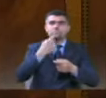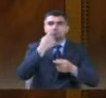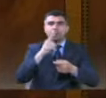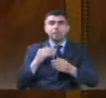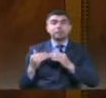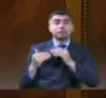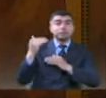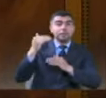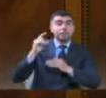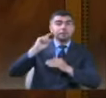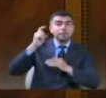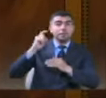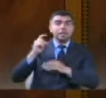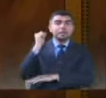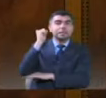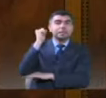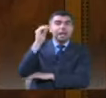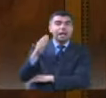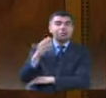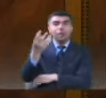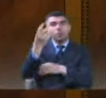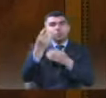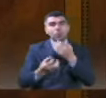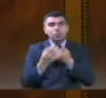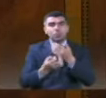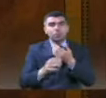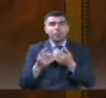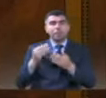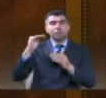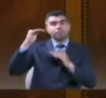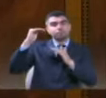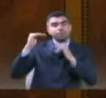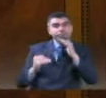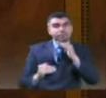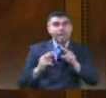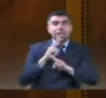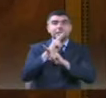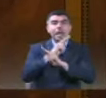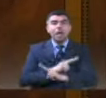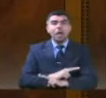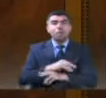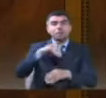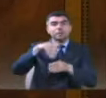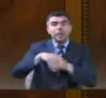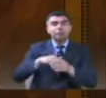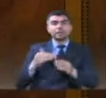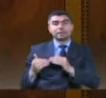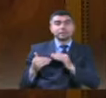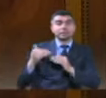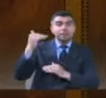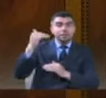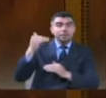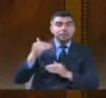الأجور وتخفيض الضغط الضريبي على الأجور والزيادة في معاشات التقاعد وحماية الحريات النقابية،